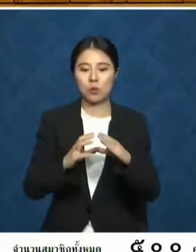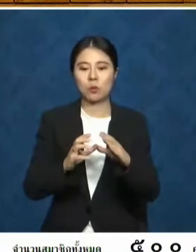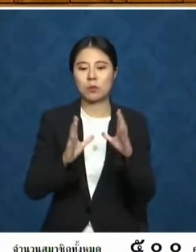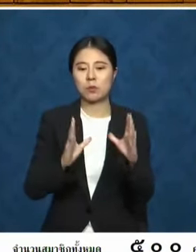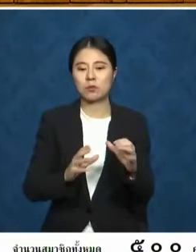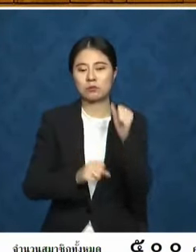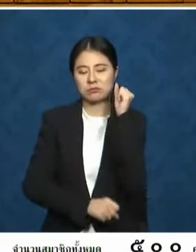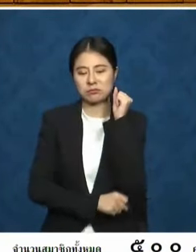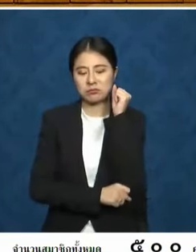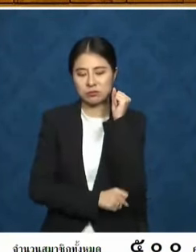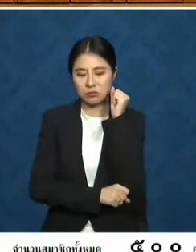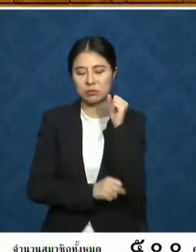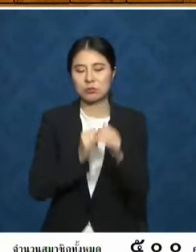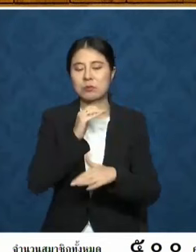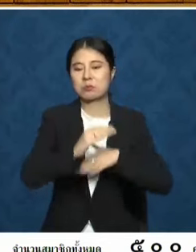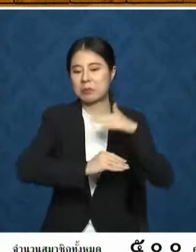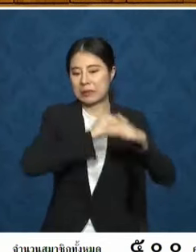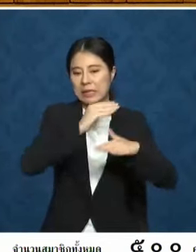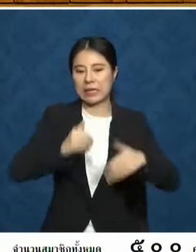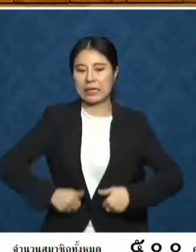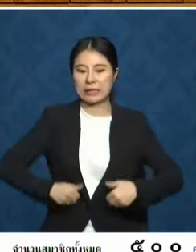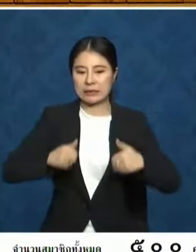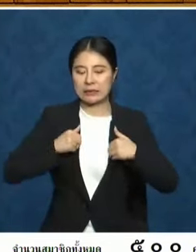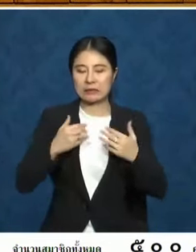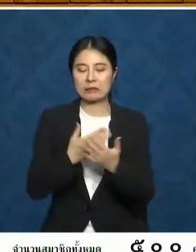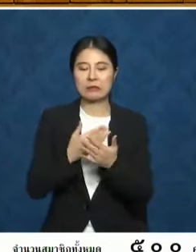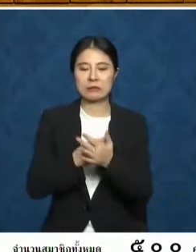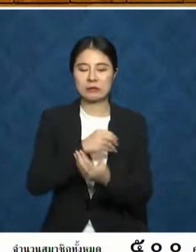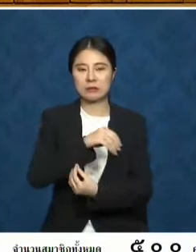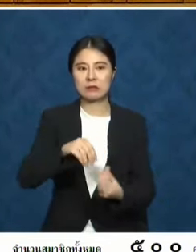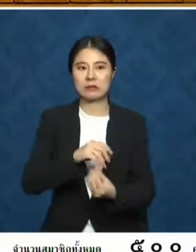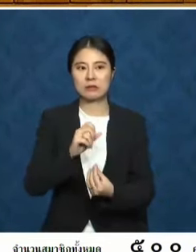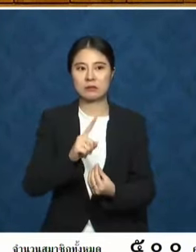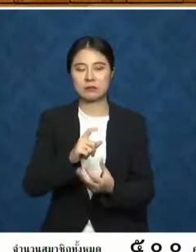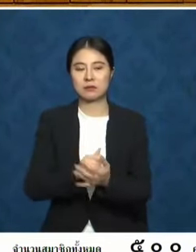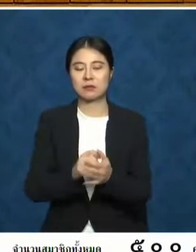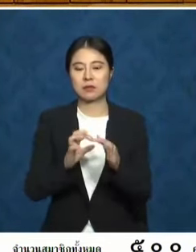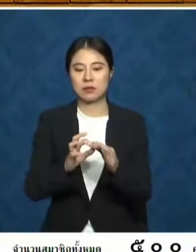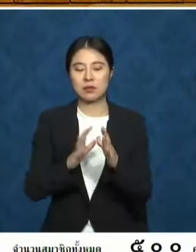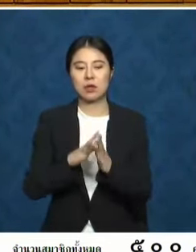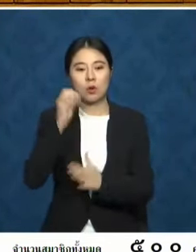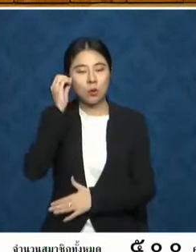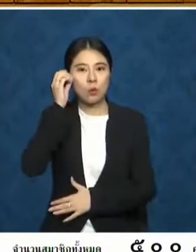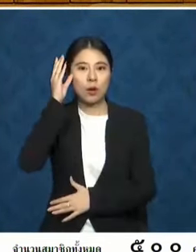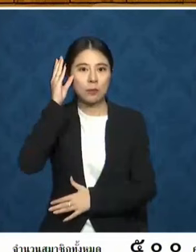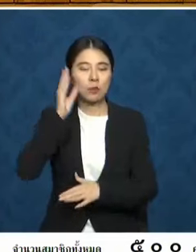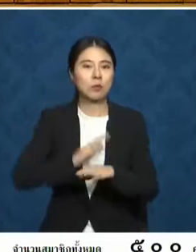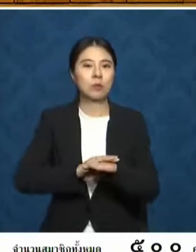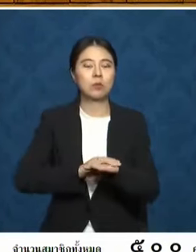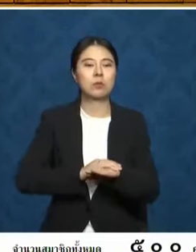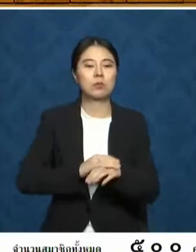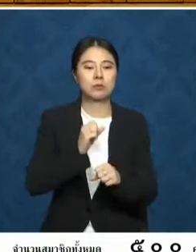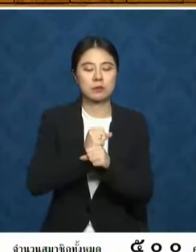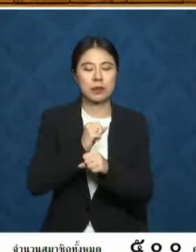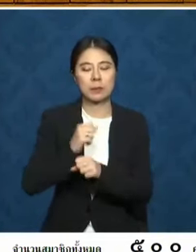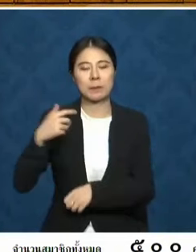หาไรได้ที่ดีขึ้นปรับปรุงกลละกัย Logisticsรับปุงการเข้าถึงข้อมูลปรบปรุงการใช้ประโย